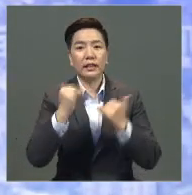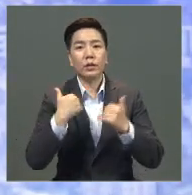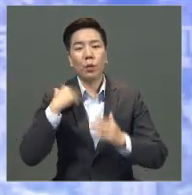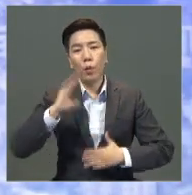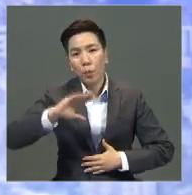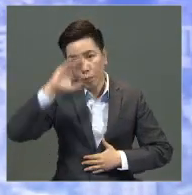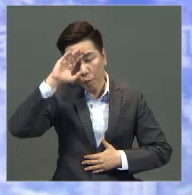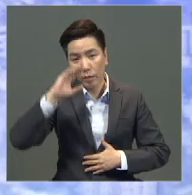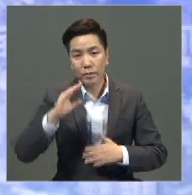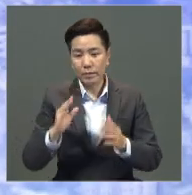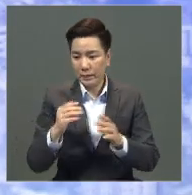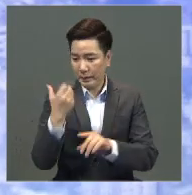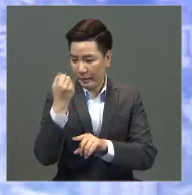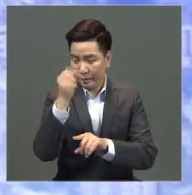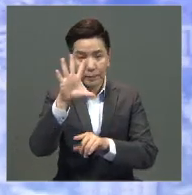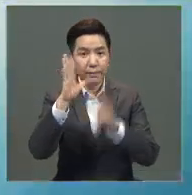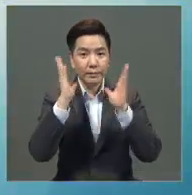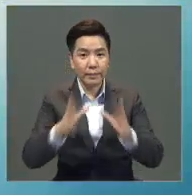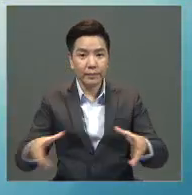มีรายงานสถานการณ์ประจำวันที่เจ็ดสิงหานะครับวันนี้มีผู้ป่วยรายใหม่15